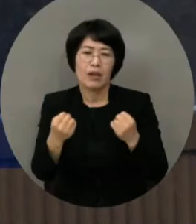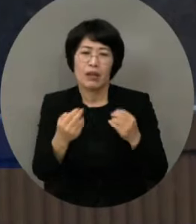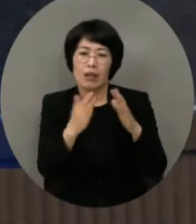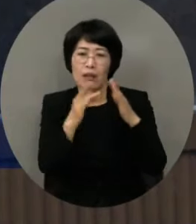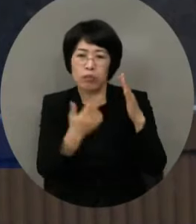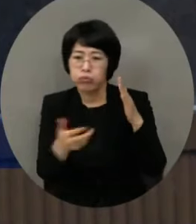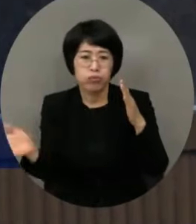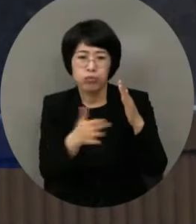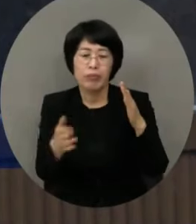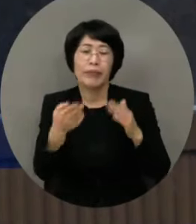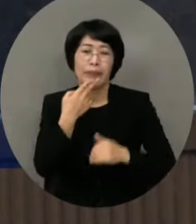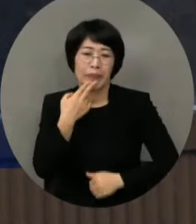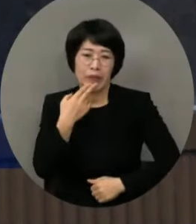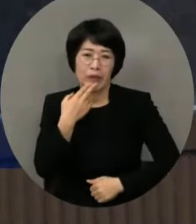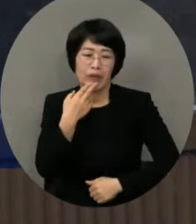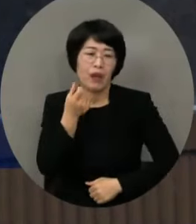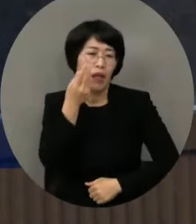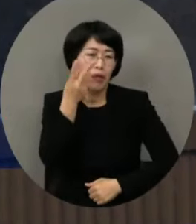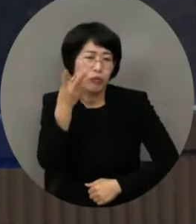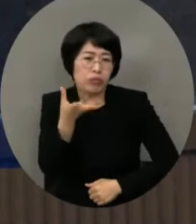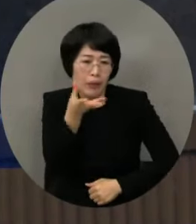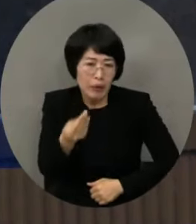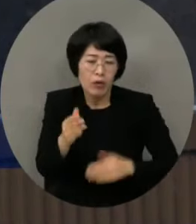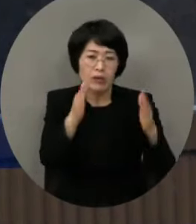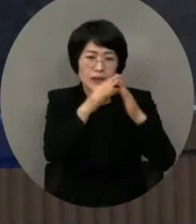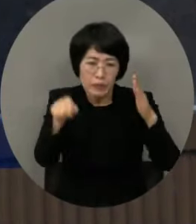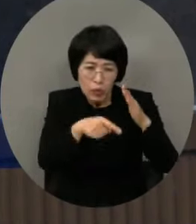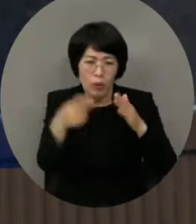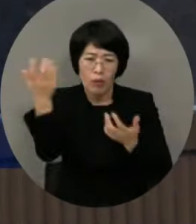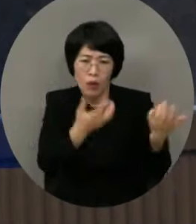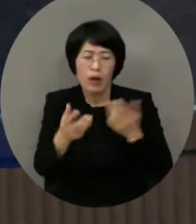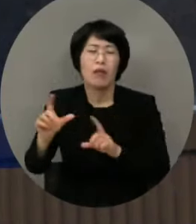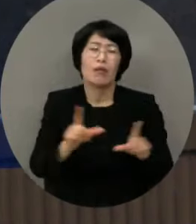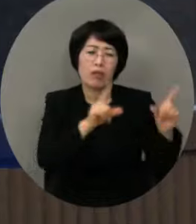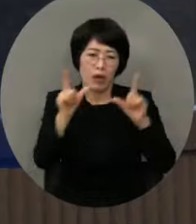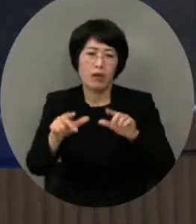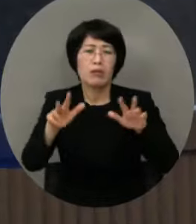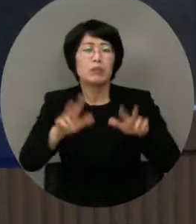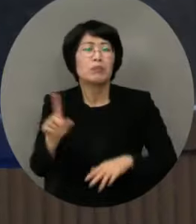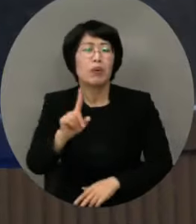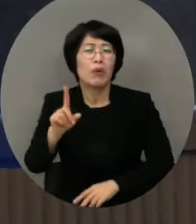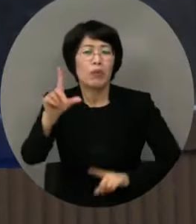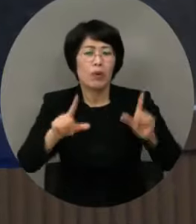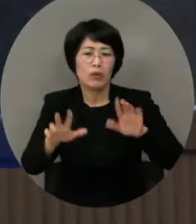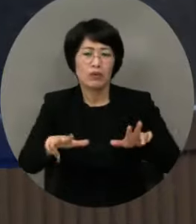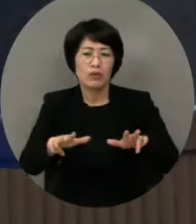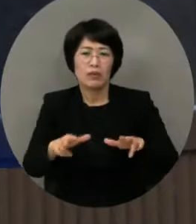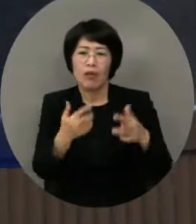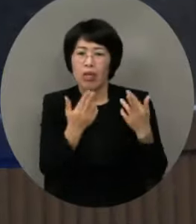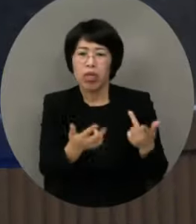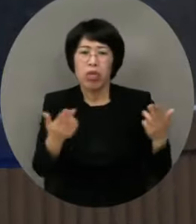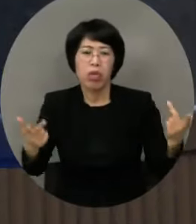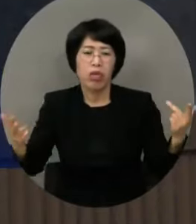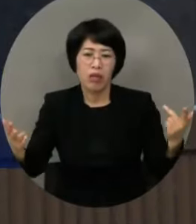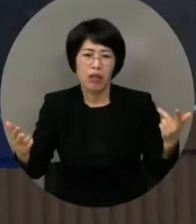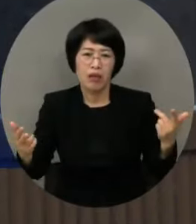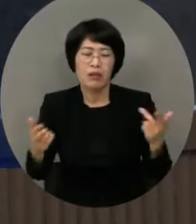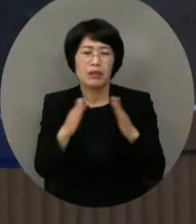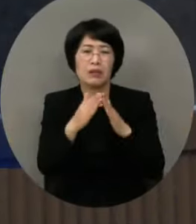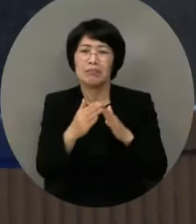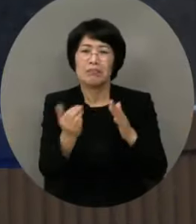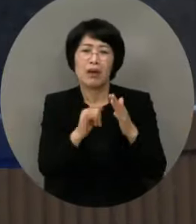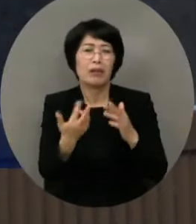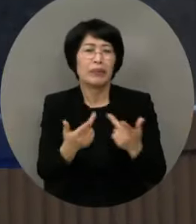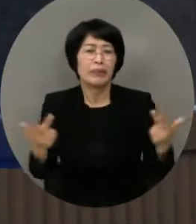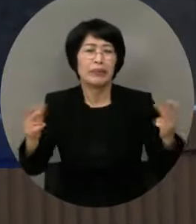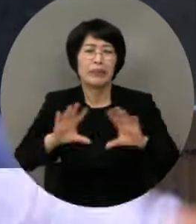없었어. 너무 새 방도 살고 막 한 집에 몇 집도 살고. 지금은요? 탱탱 비어갖고 있는 집들이 다 비어갖고